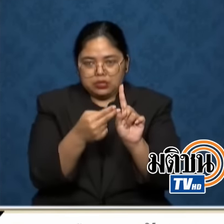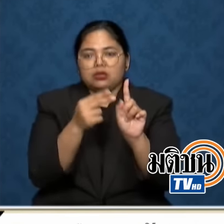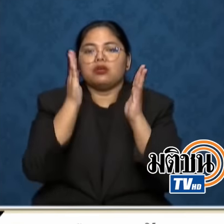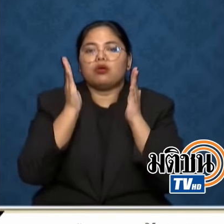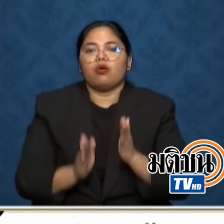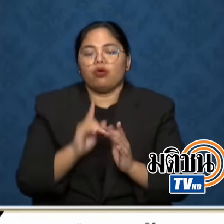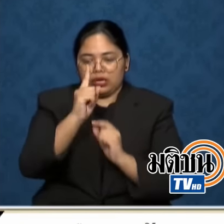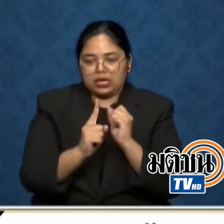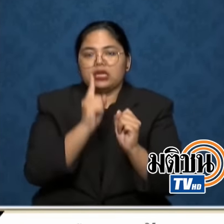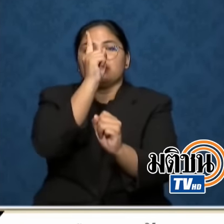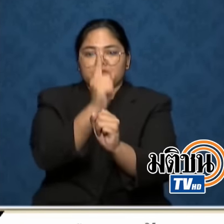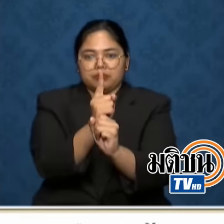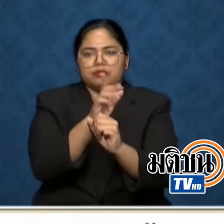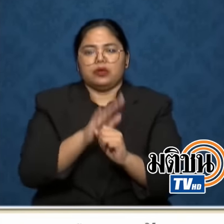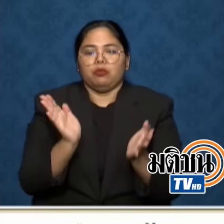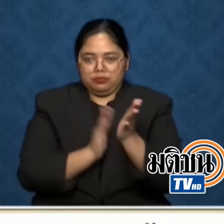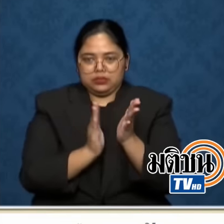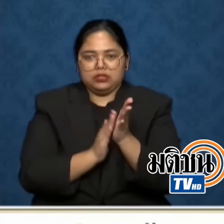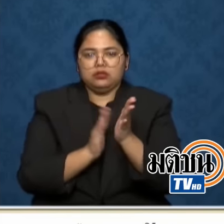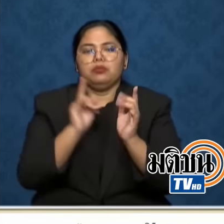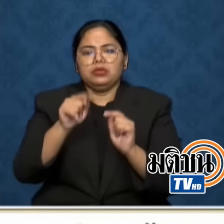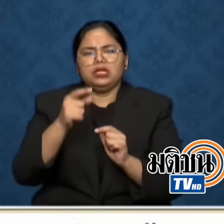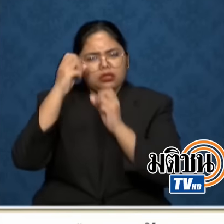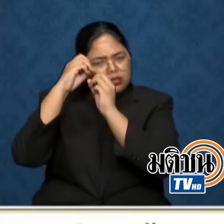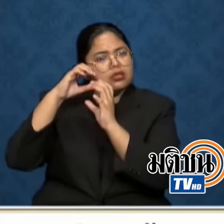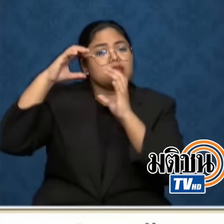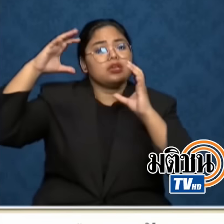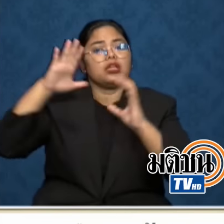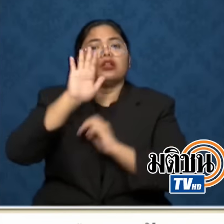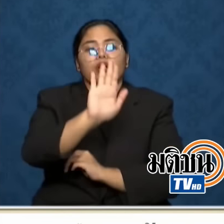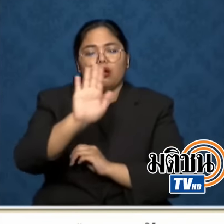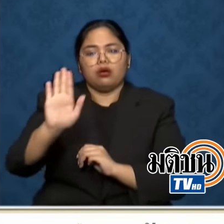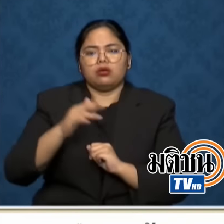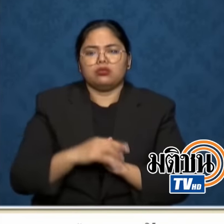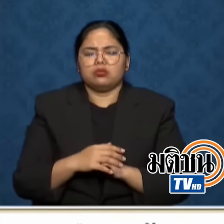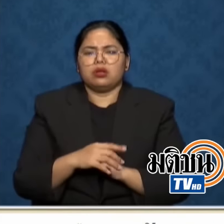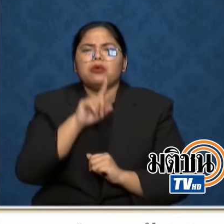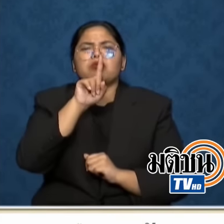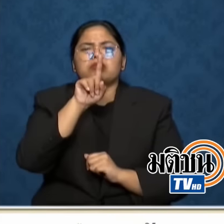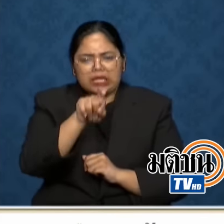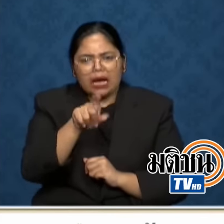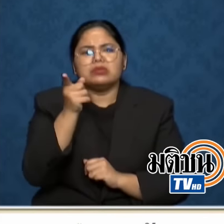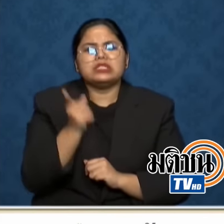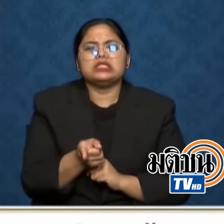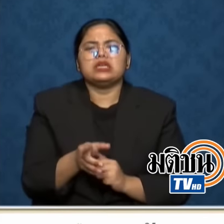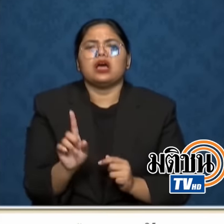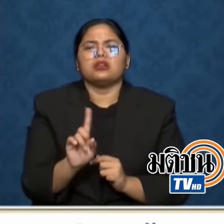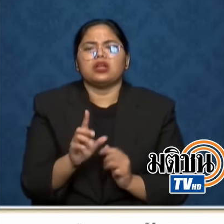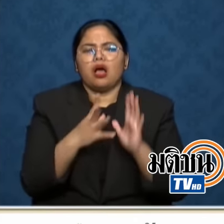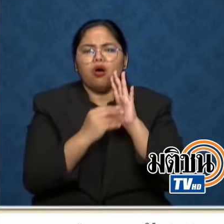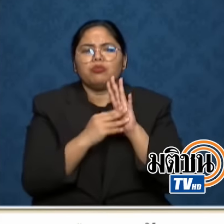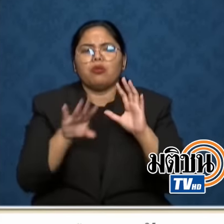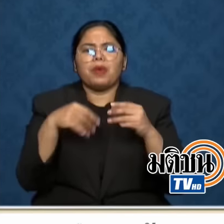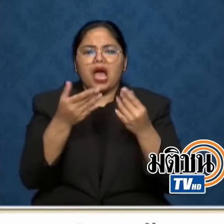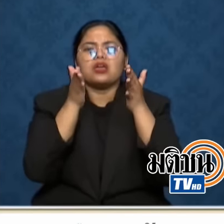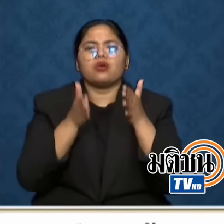มชื่นชมในวิสัยทัศน์ครับแต่ผมถามจริงครับอาหารเนี่ยเป็นสิ่งที่ผมรู้สึกว่าอบรมคนได้ง่ายและค